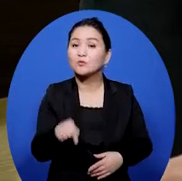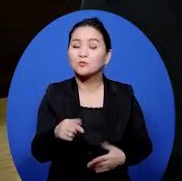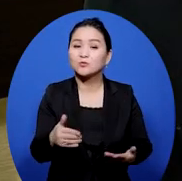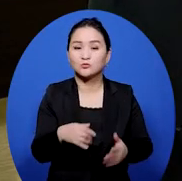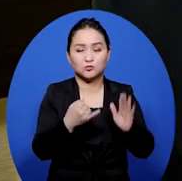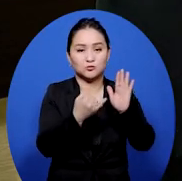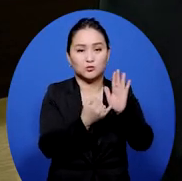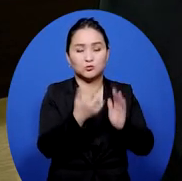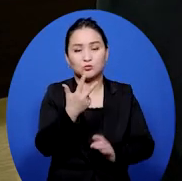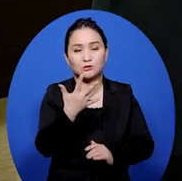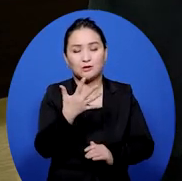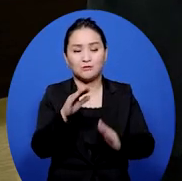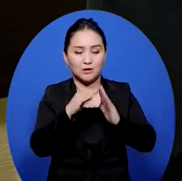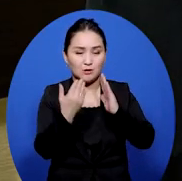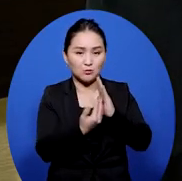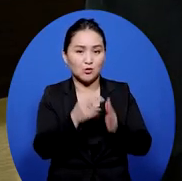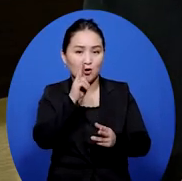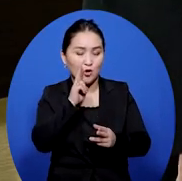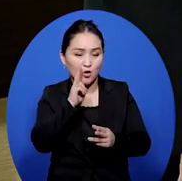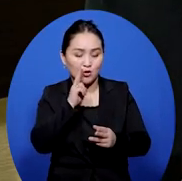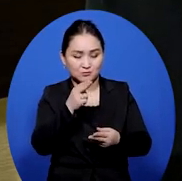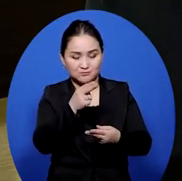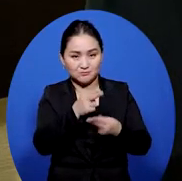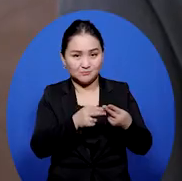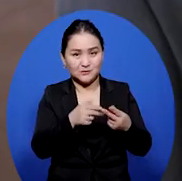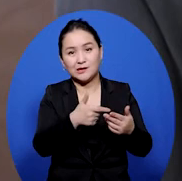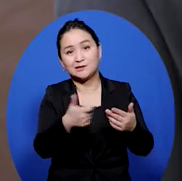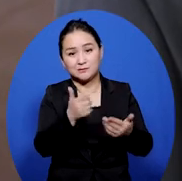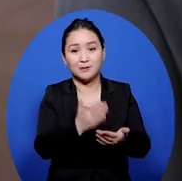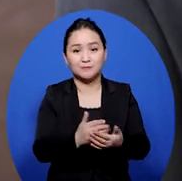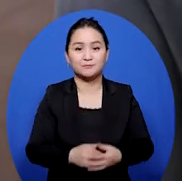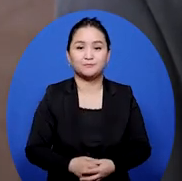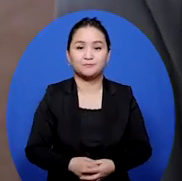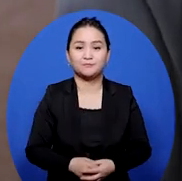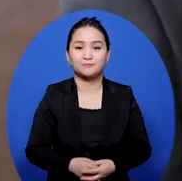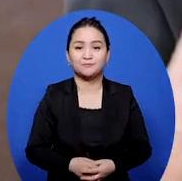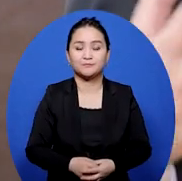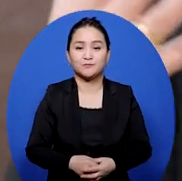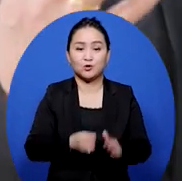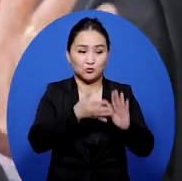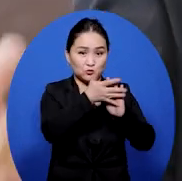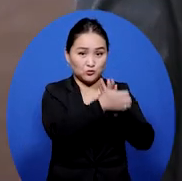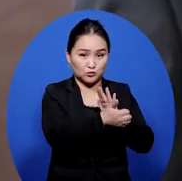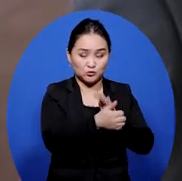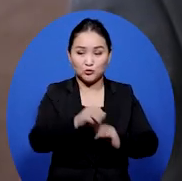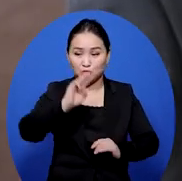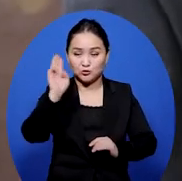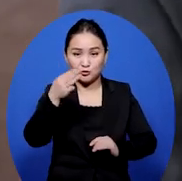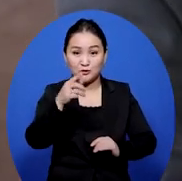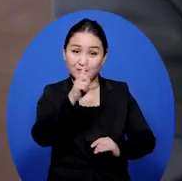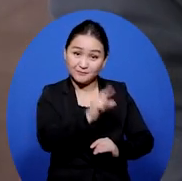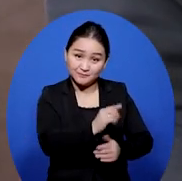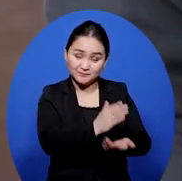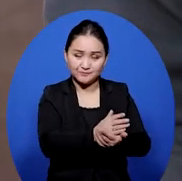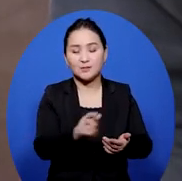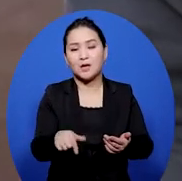бид нар 635 өрхийг бол хүнсээс төтгөл зөвлөсөн байна. Тий. мэдээж төсөв тодорхой хэмжээний хэмжилт гарна. А